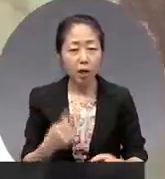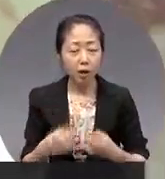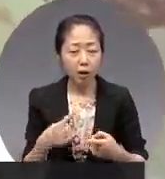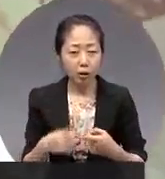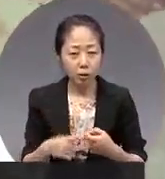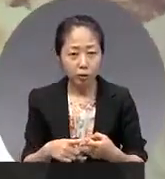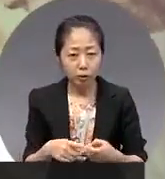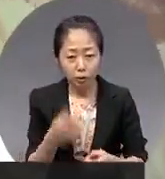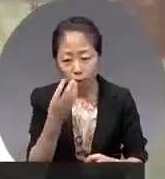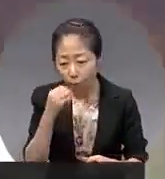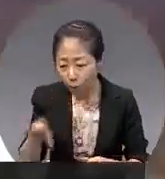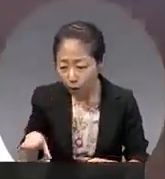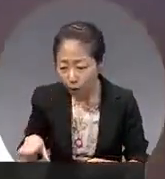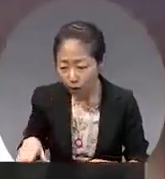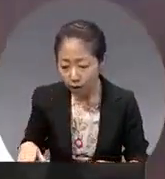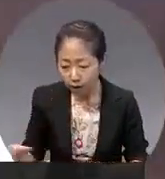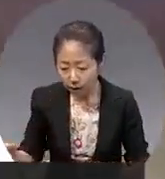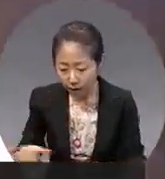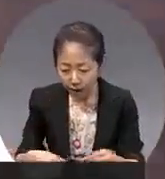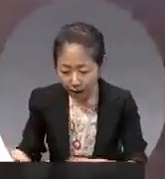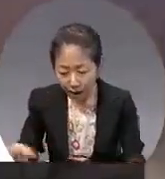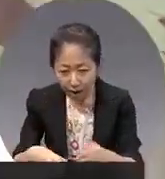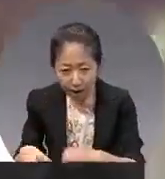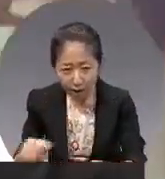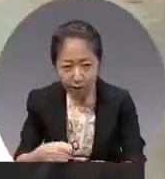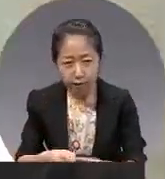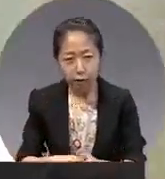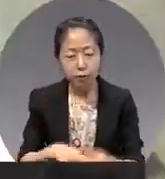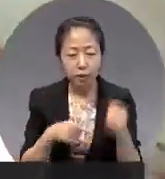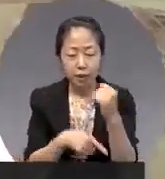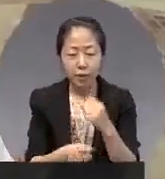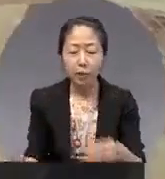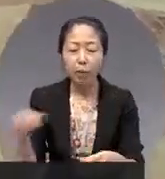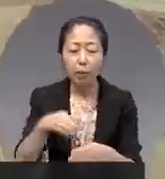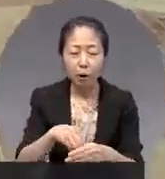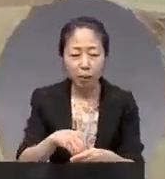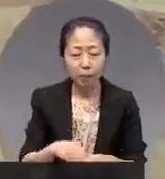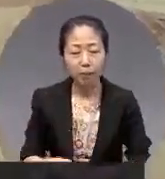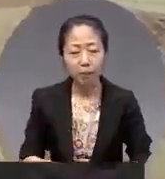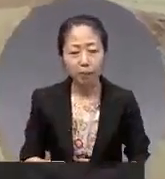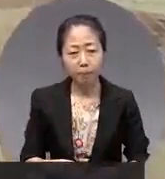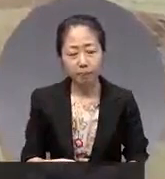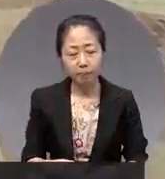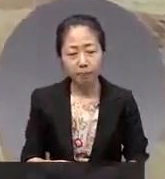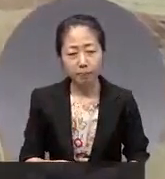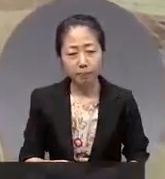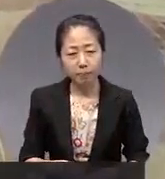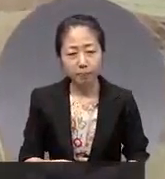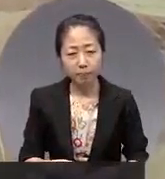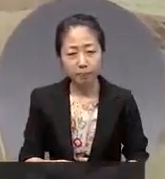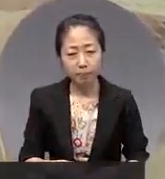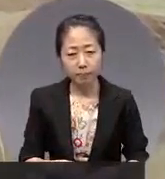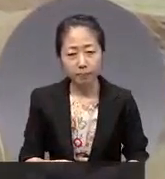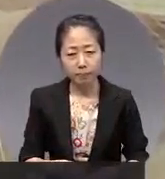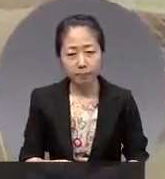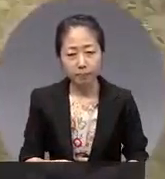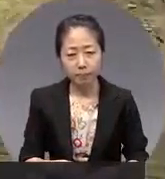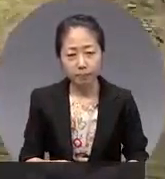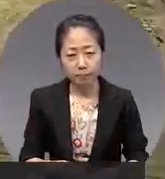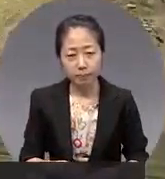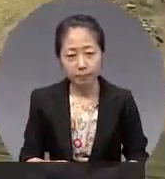아직도 눈썹을 찌푸리게 하는 캠핑족들이 여전합니다 이지영 기자가 그 현장을 보여 드립니다